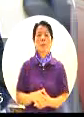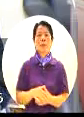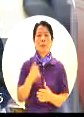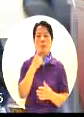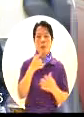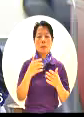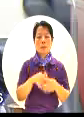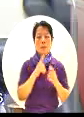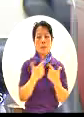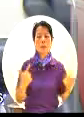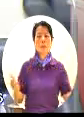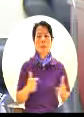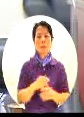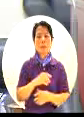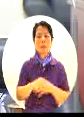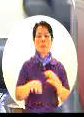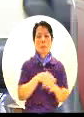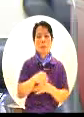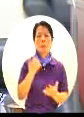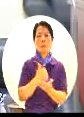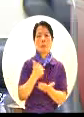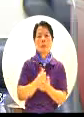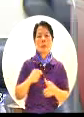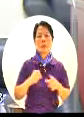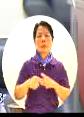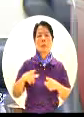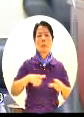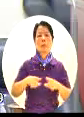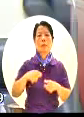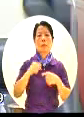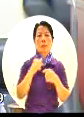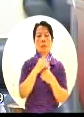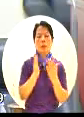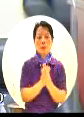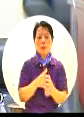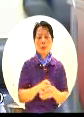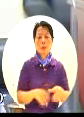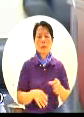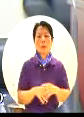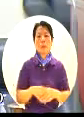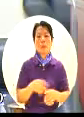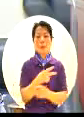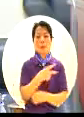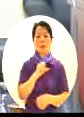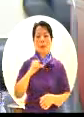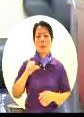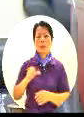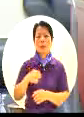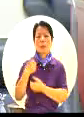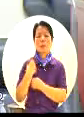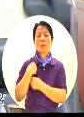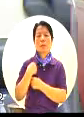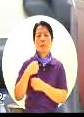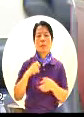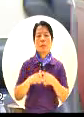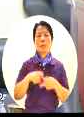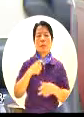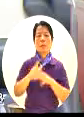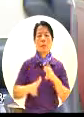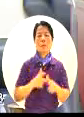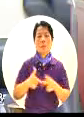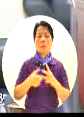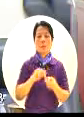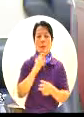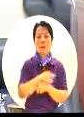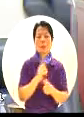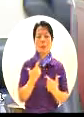多功能经贸园区哈，想讲包括2015兵工厂，包括中台的部分哈，包括多